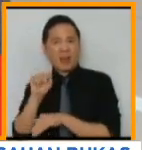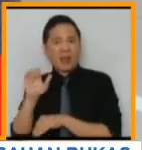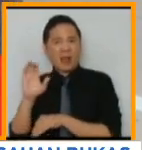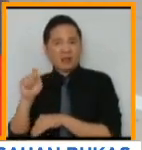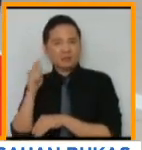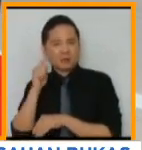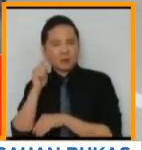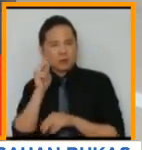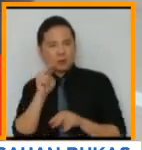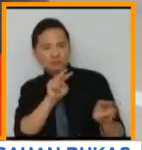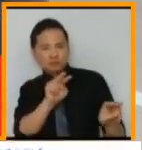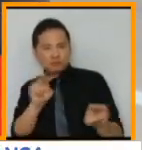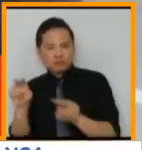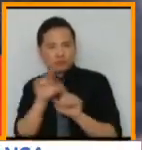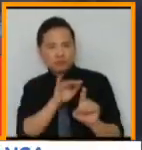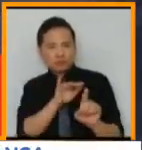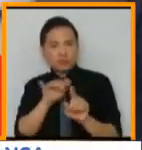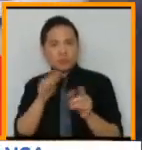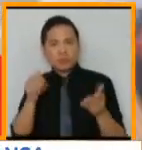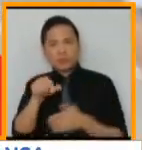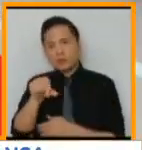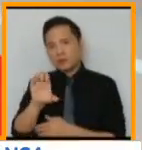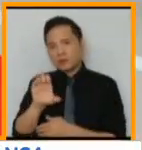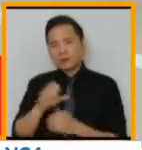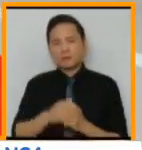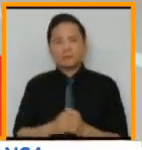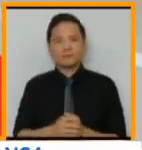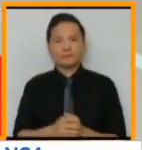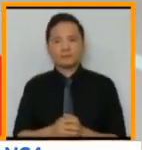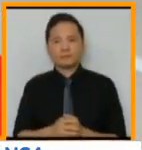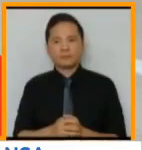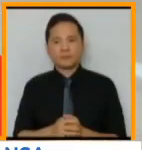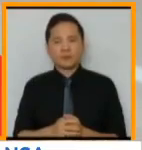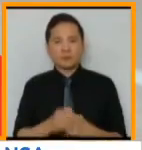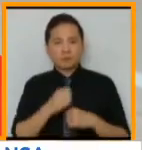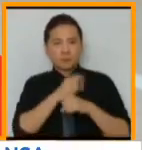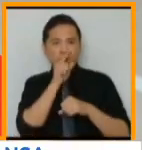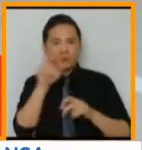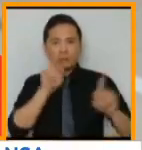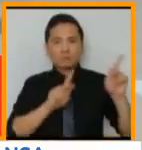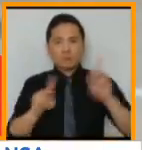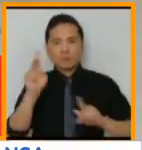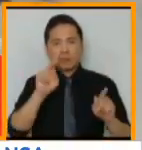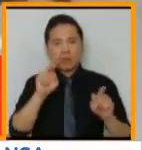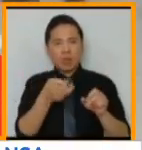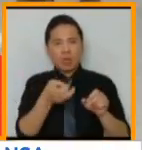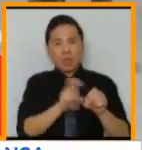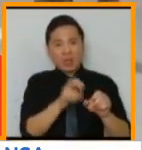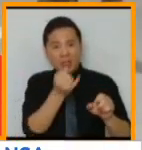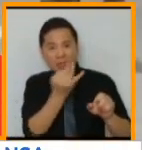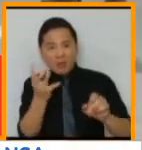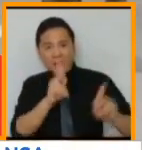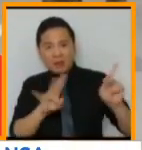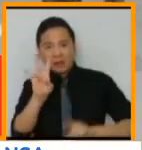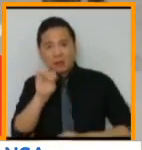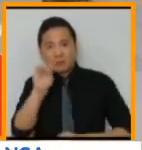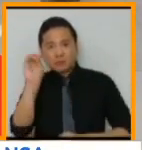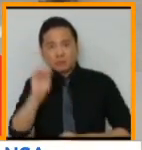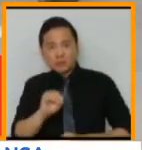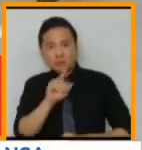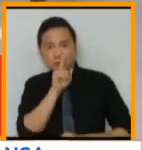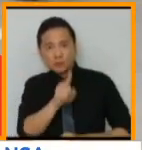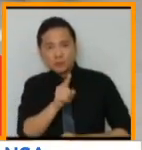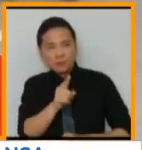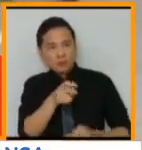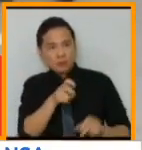may corner ng 4th Street. At sa mga oras na ito, nandito pa sila. Sinisita nila yung mga pampublikong sasakyan na sa palagay nila ay lumalabag